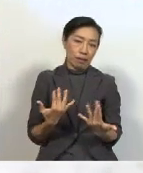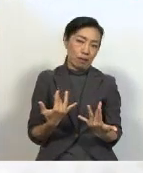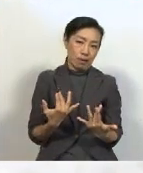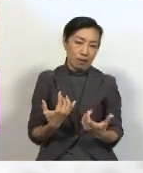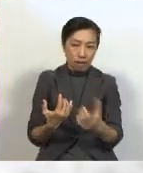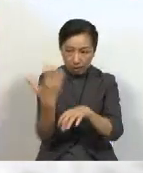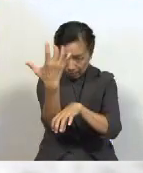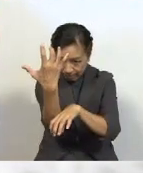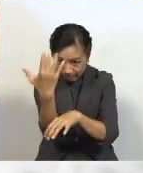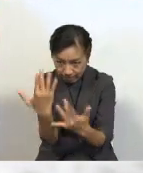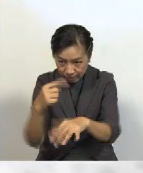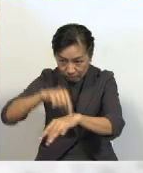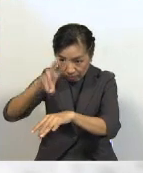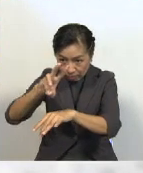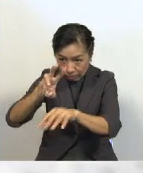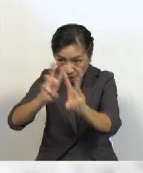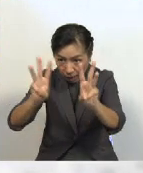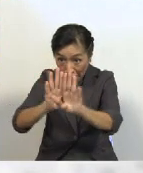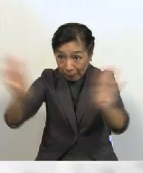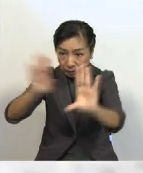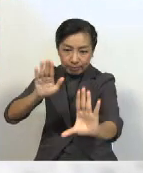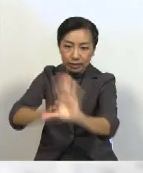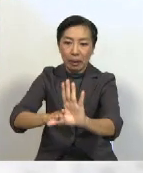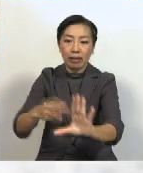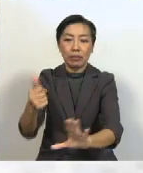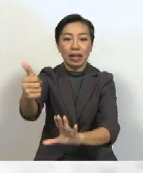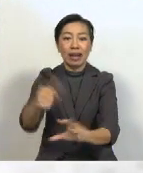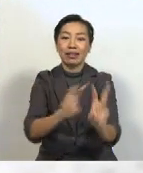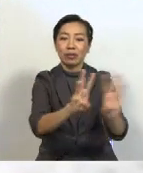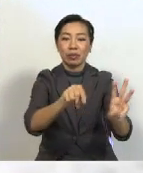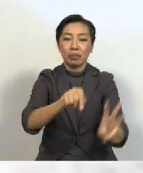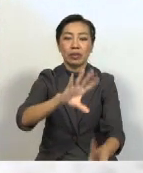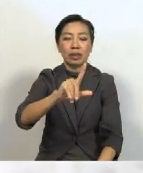ะอยู่ที่หน้าจอคอมพิวเตอร์เลยนะคะก็สามารถที่จะเข้าไปดูกันได้ที่